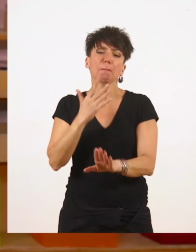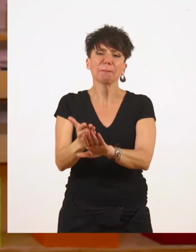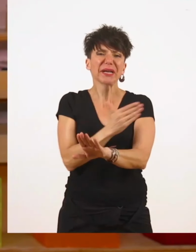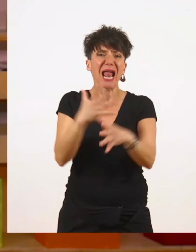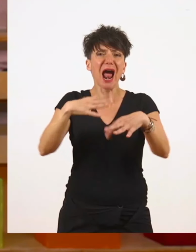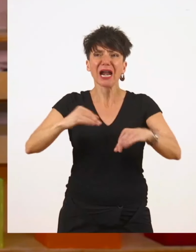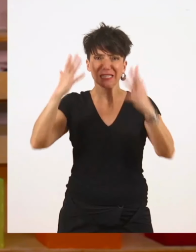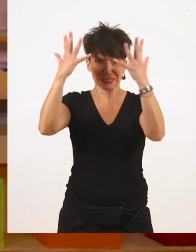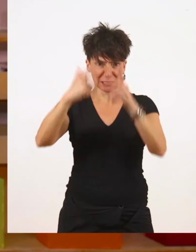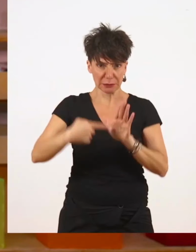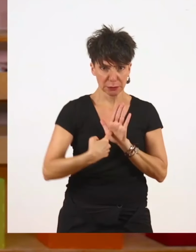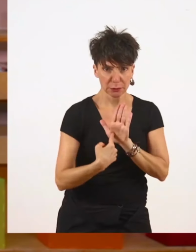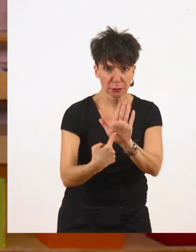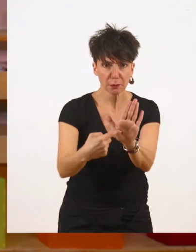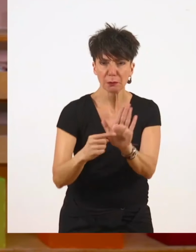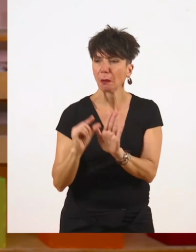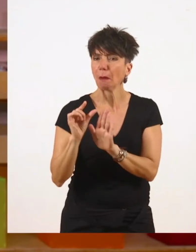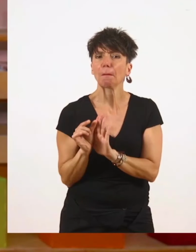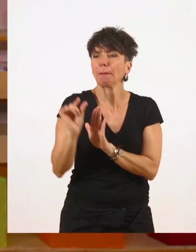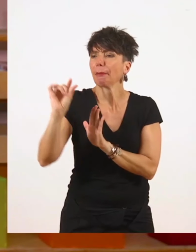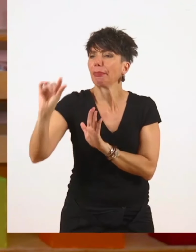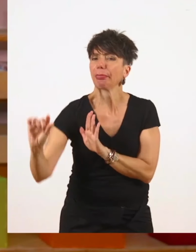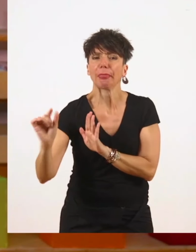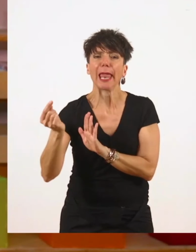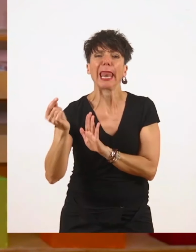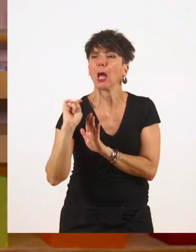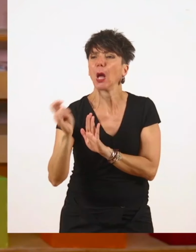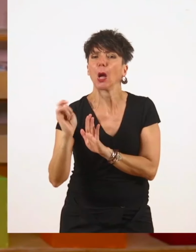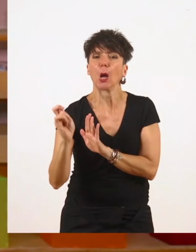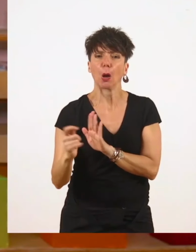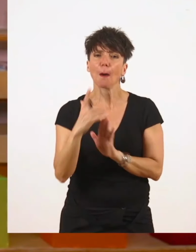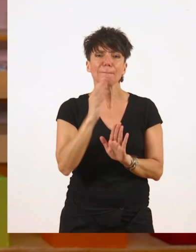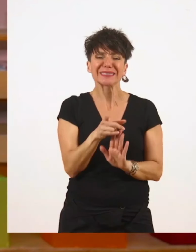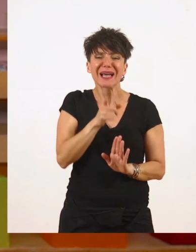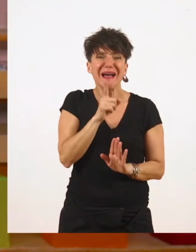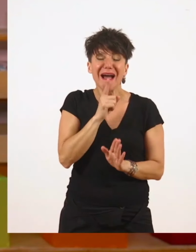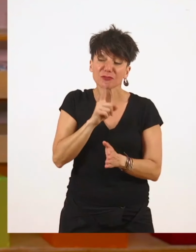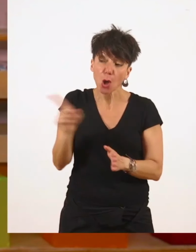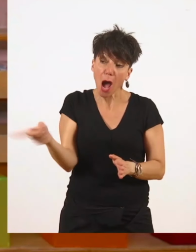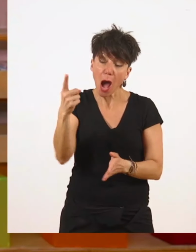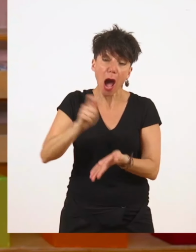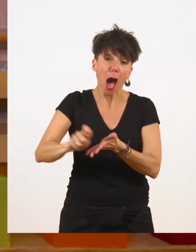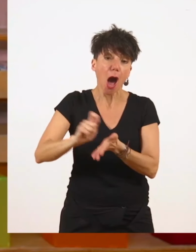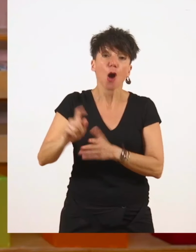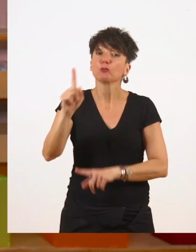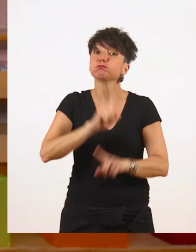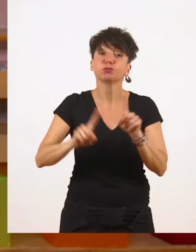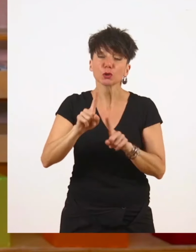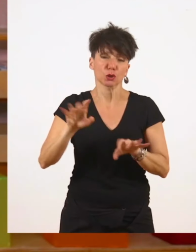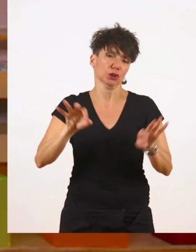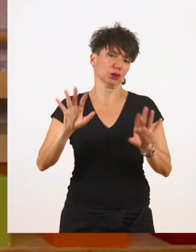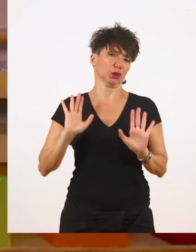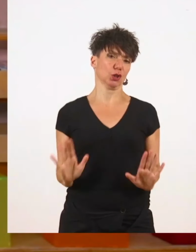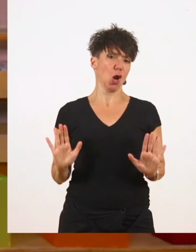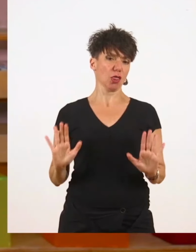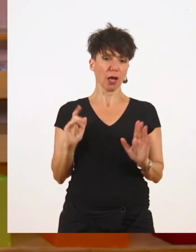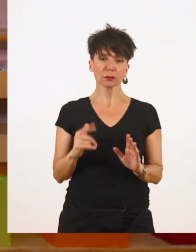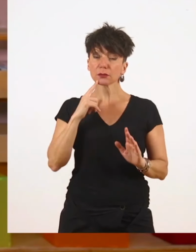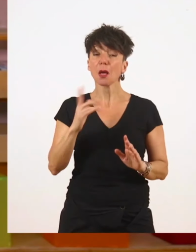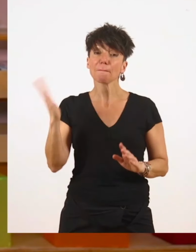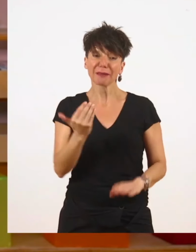έργου, το οποίο ήταν πάντοτε παραγγελία ενός θειάσου. Στη συνέχεια δεν μπορούσε να εγείρει καμία άλλη οικονομική ή άλλου είδους